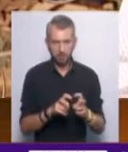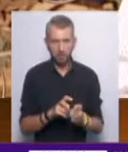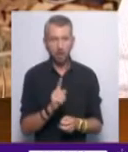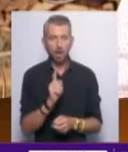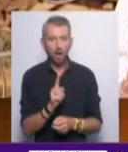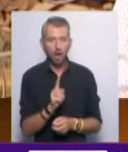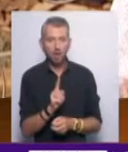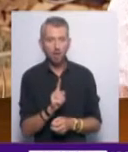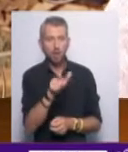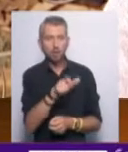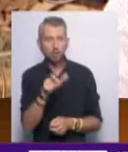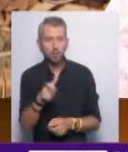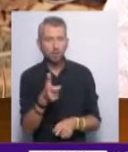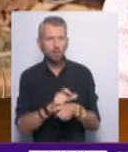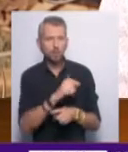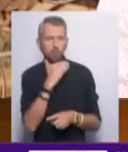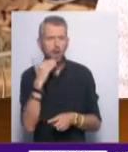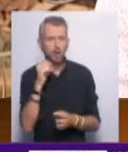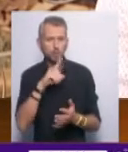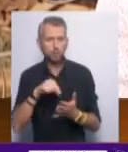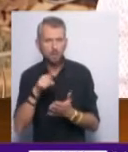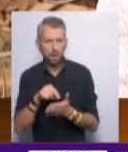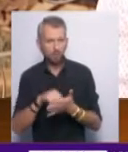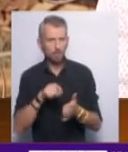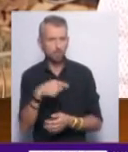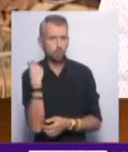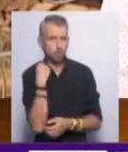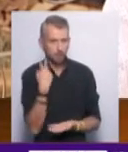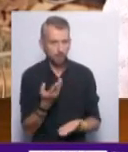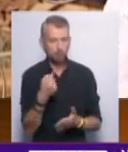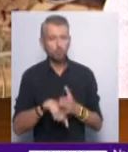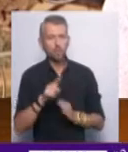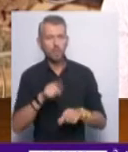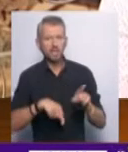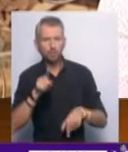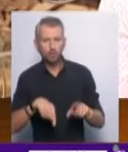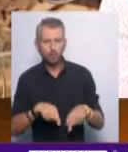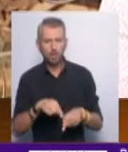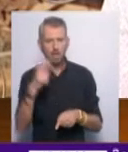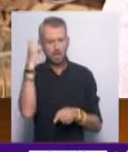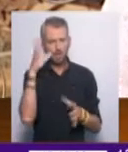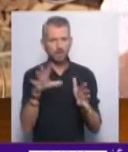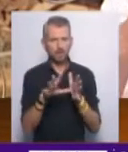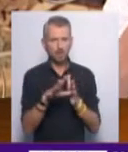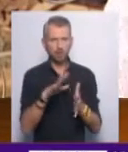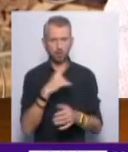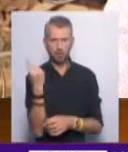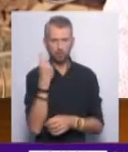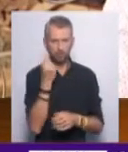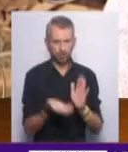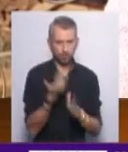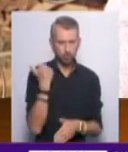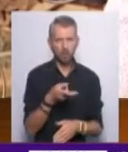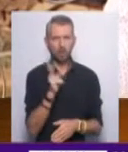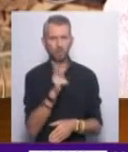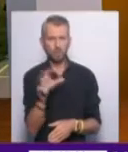людей дуже багато питань до цих боргів. Тому що інколи знімали «Київенерго» там лічильники, чи хтось